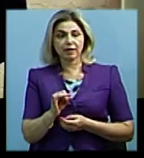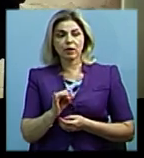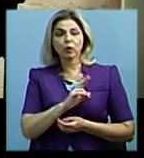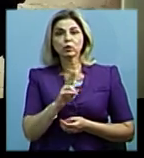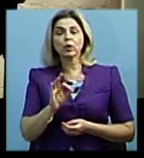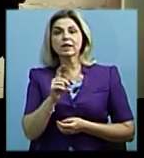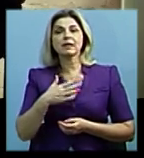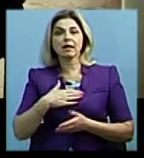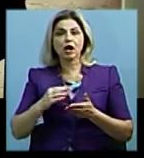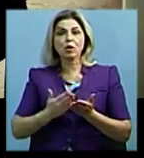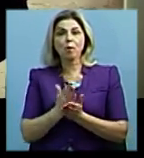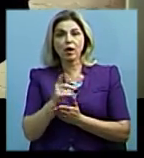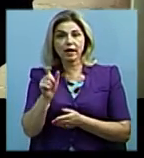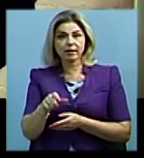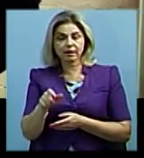чи хтось там інший,